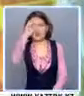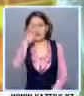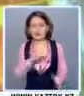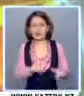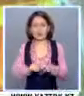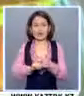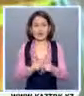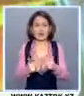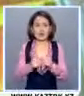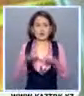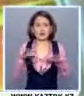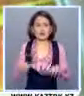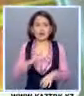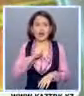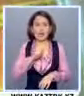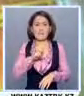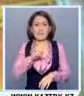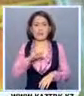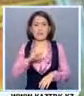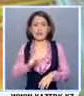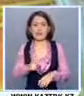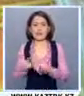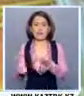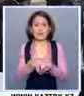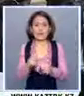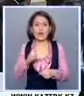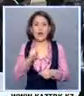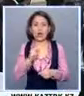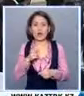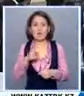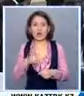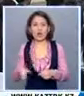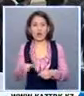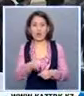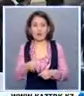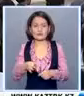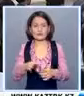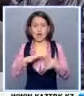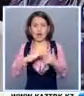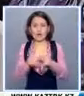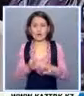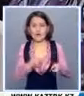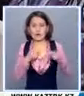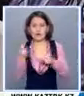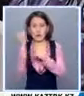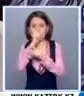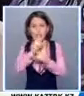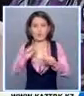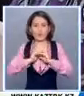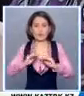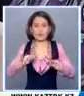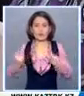Мемлекеттік істер жөніндегі агенттік төрағасы Әлихан Бәйменов бастаған насихат тобы Ақмола облысындағы Сабынды ауылында орта мектеп оқушыларымен